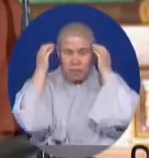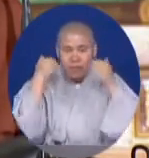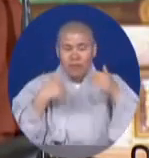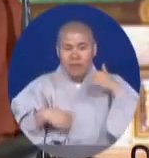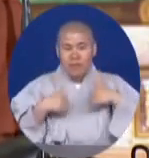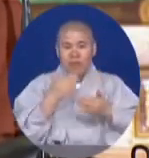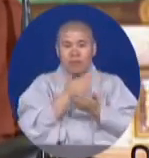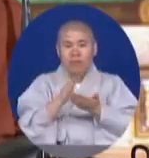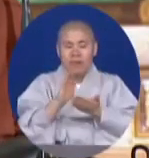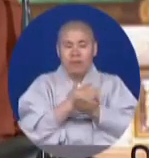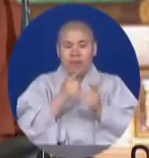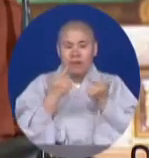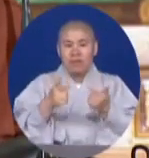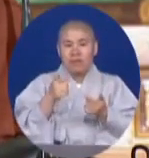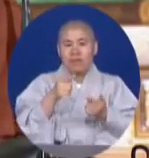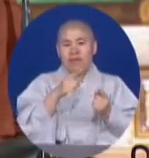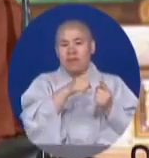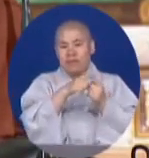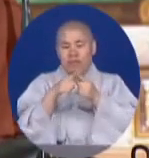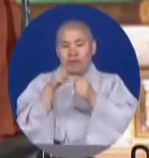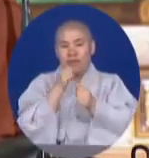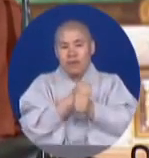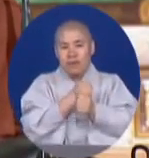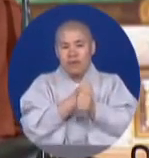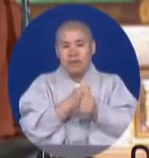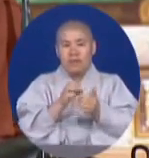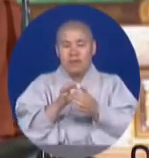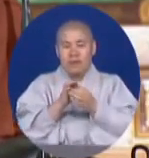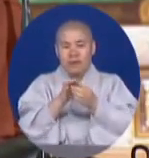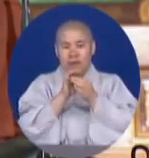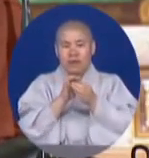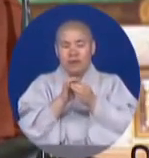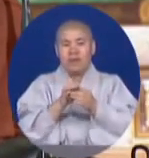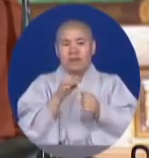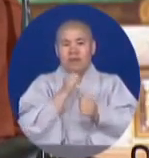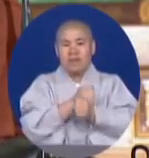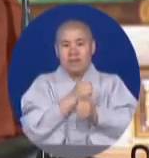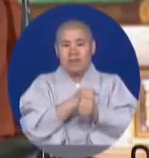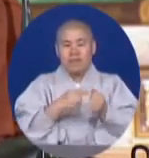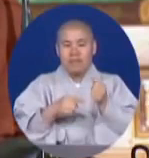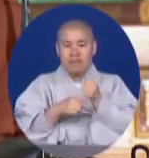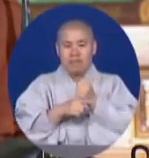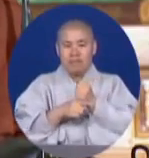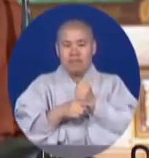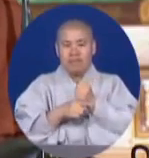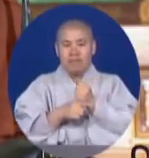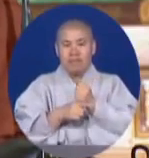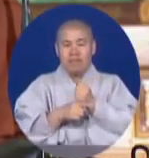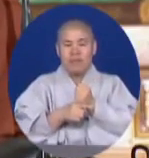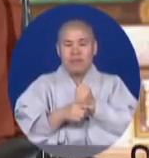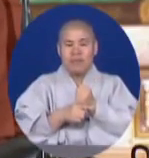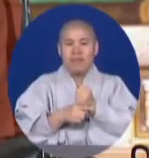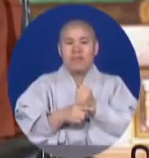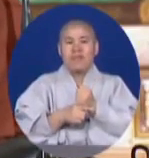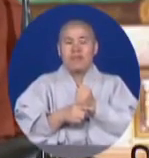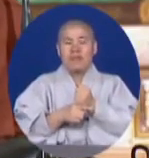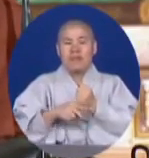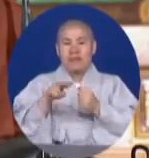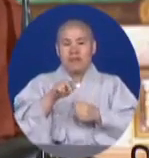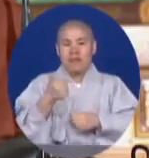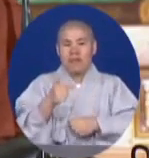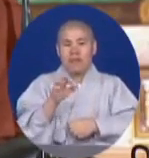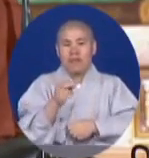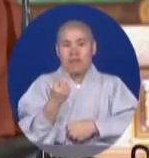한다 이거예요. 의에 의해서 한다. 정의에 의해서 한다. 이게 안신인명입니다. 그 말을 딱 따온 거예요. 선유에서.